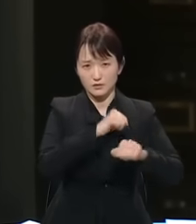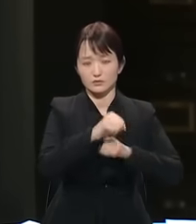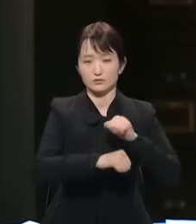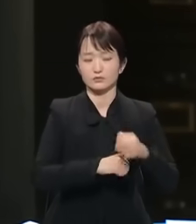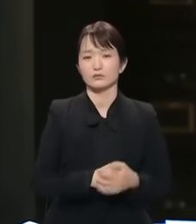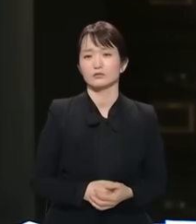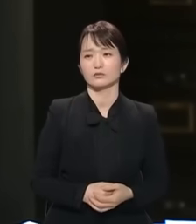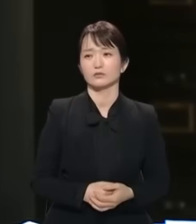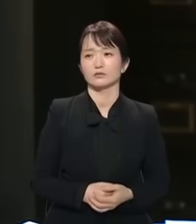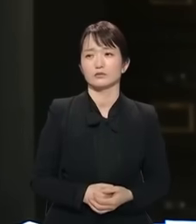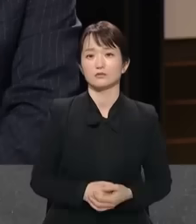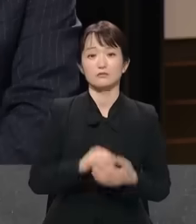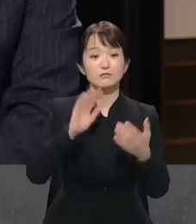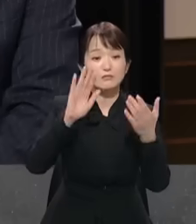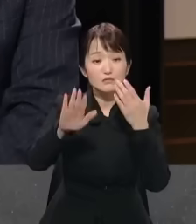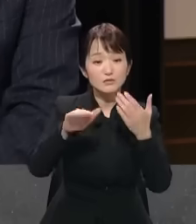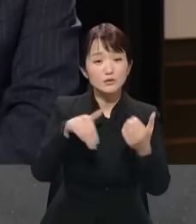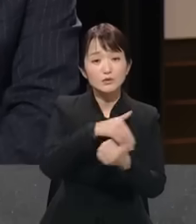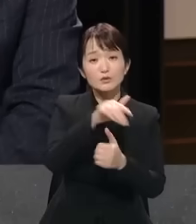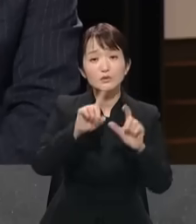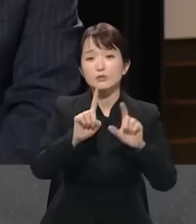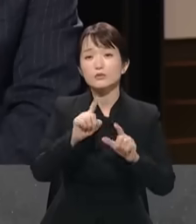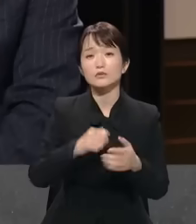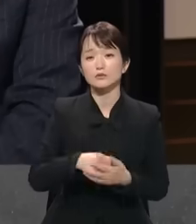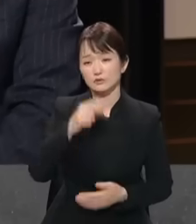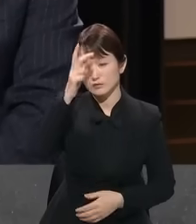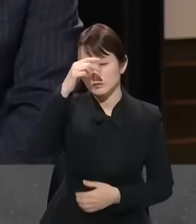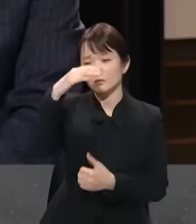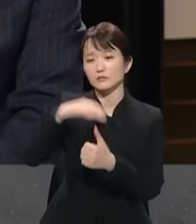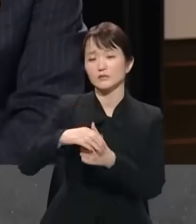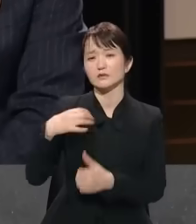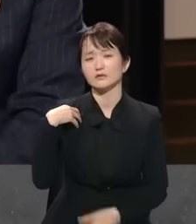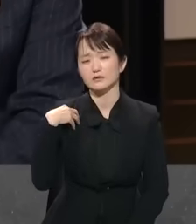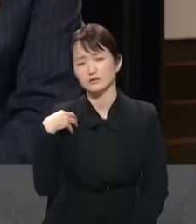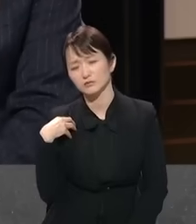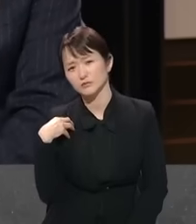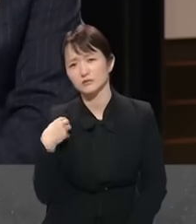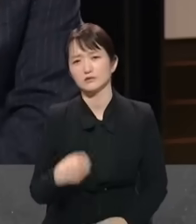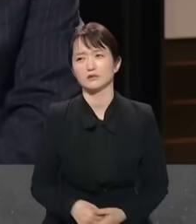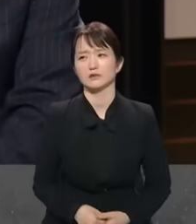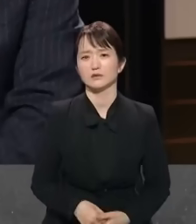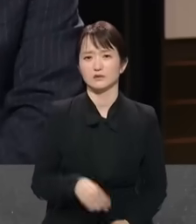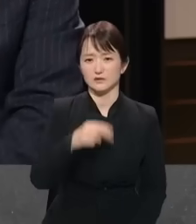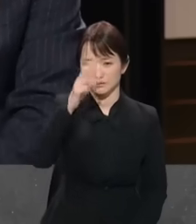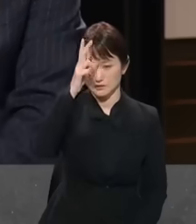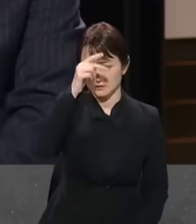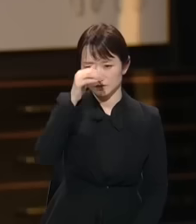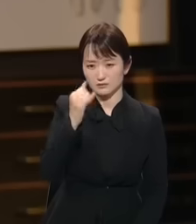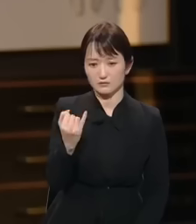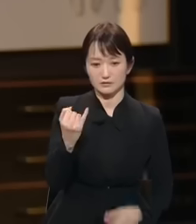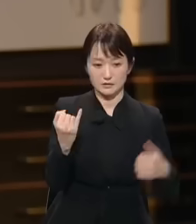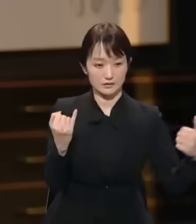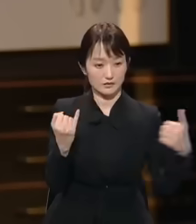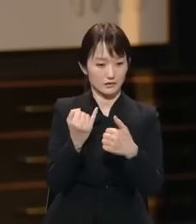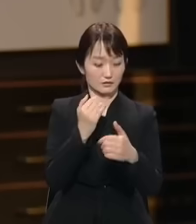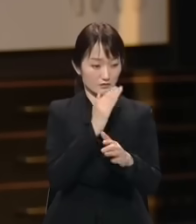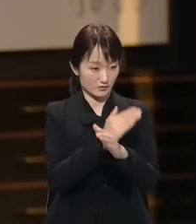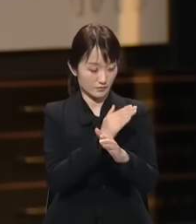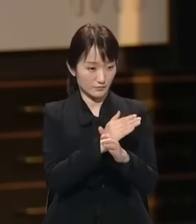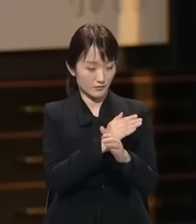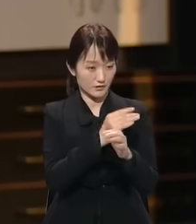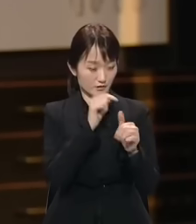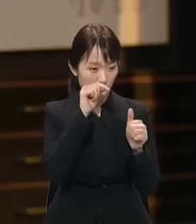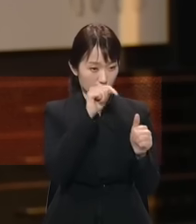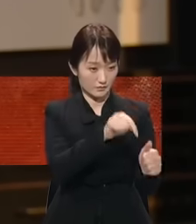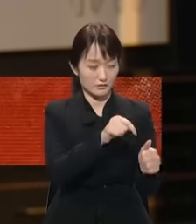그럼 이 이후에 벌어질 상황은 오롯이 경찰 부담이에요. 일단 경찰은 즉 접근금지 영장 신청을 하고요.